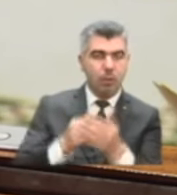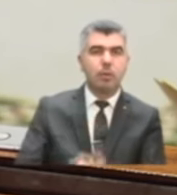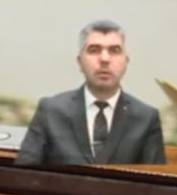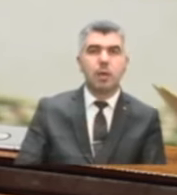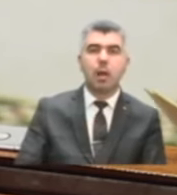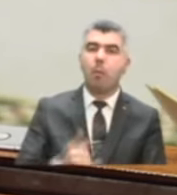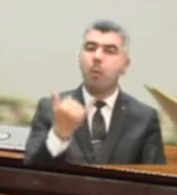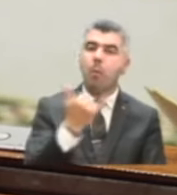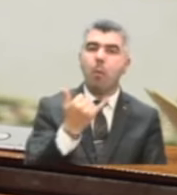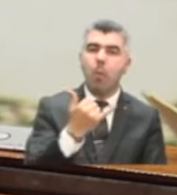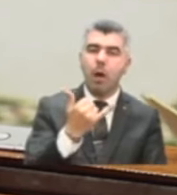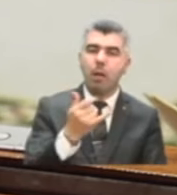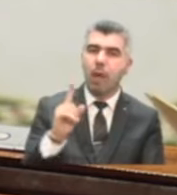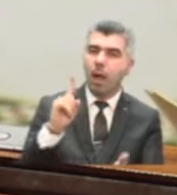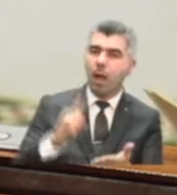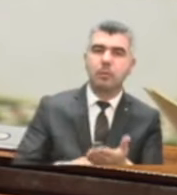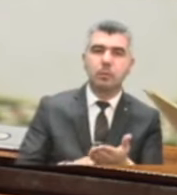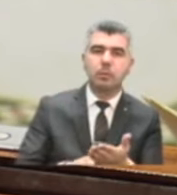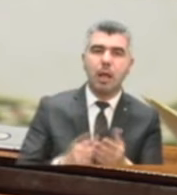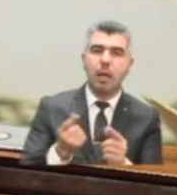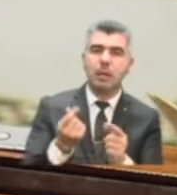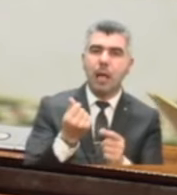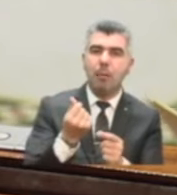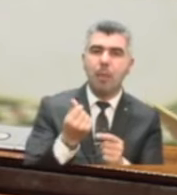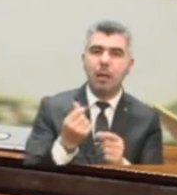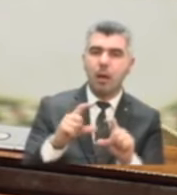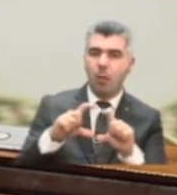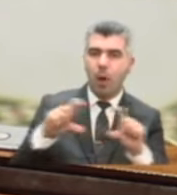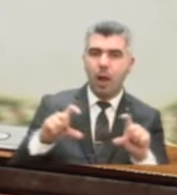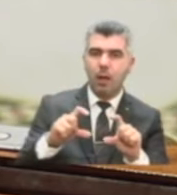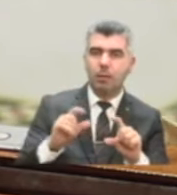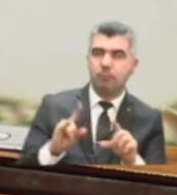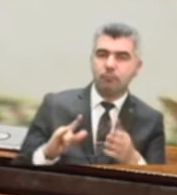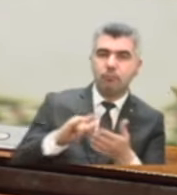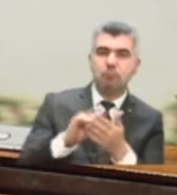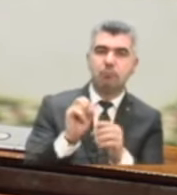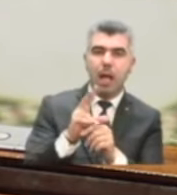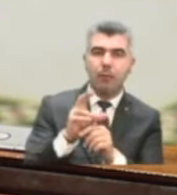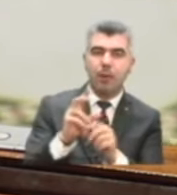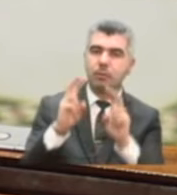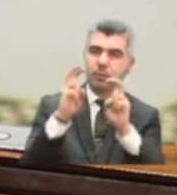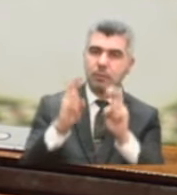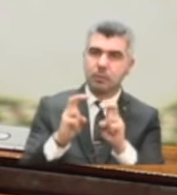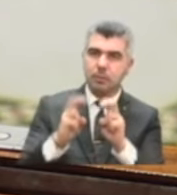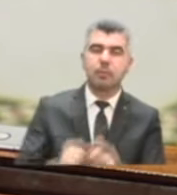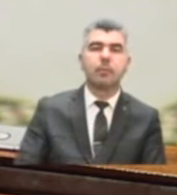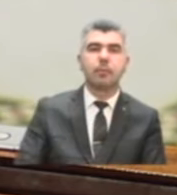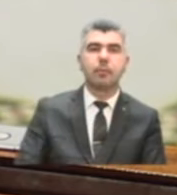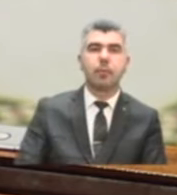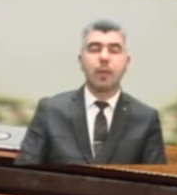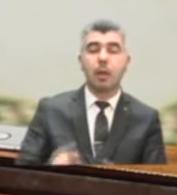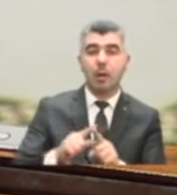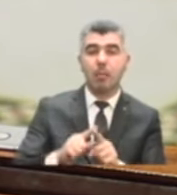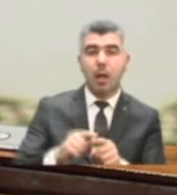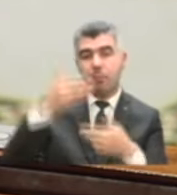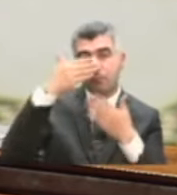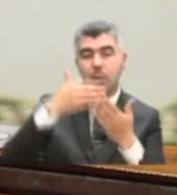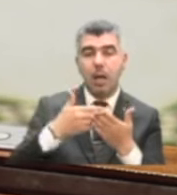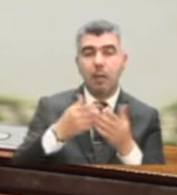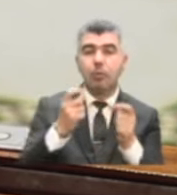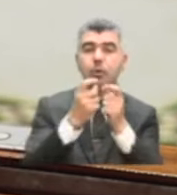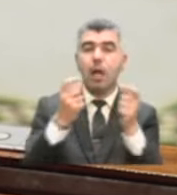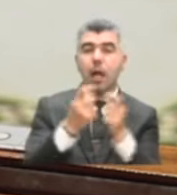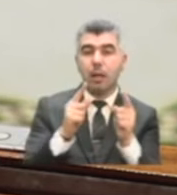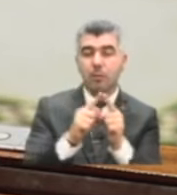العرض هما الرافعتان الأساسيتان لتحسين أثمنة التذاكر. فيما يخص الخطوط الملكية المغربية. تقوم الشركة الوطنية